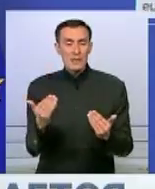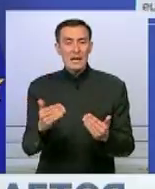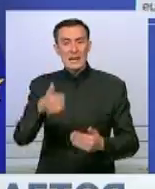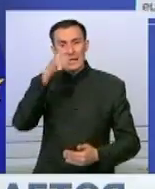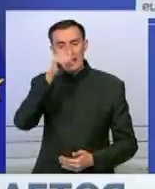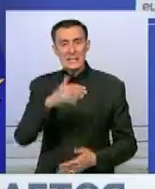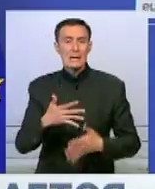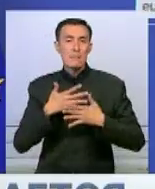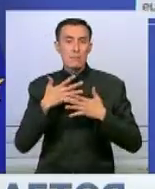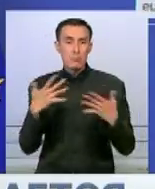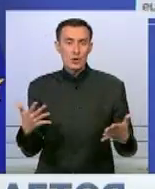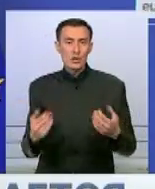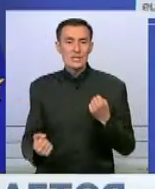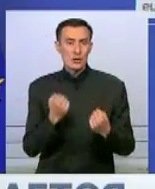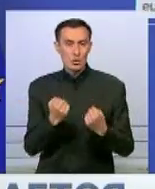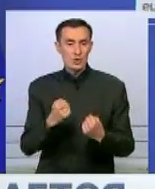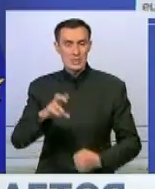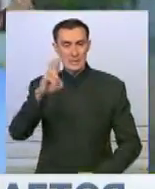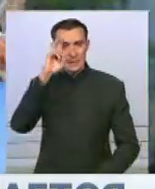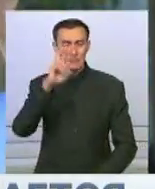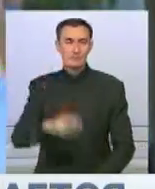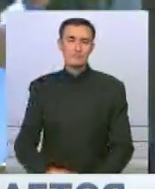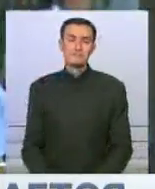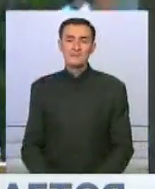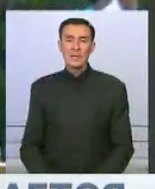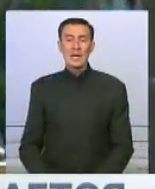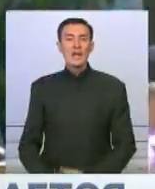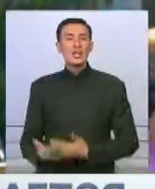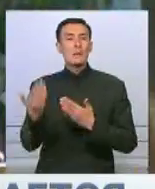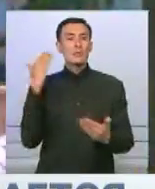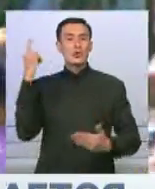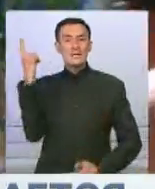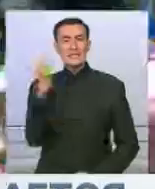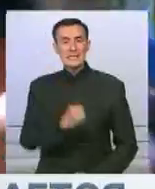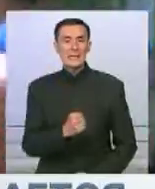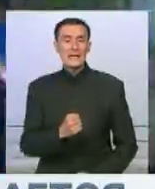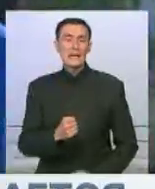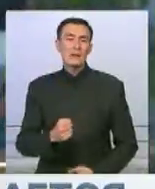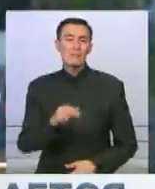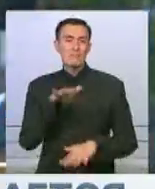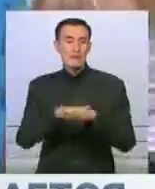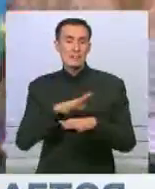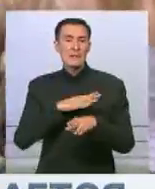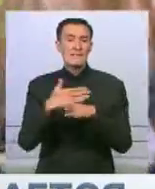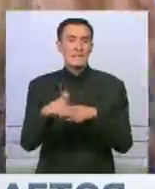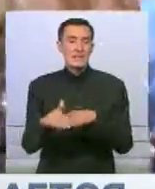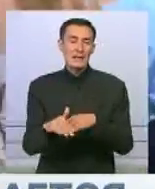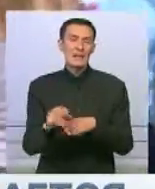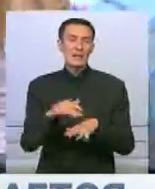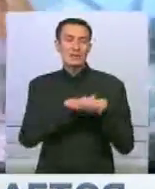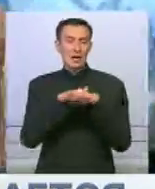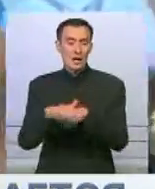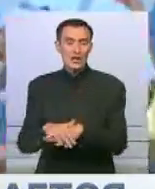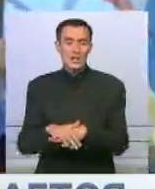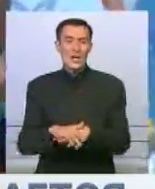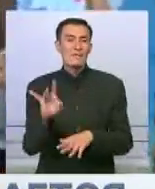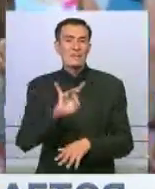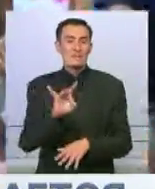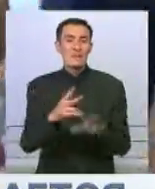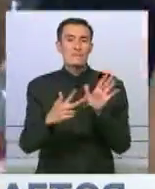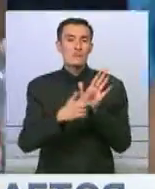больше становится надежной страной. На прошлой неделе кредиторы еврозоны выделили стране очередной транш в размере